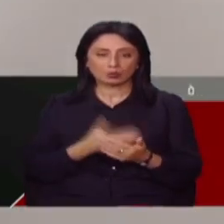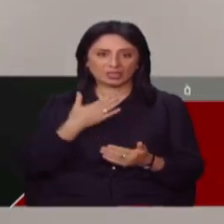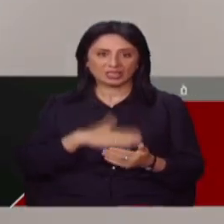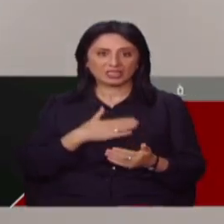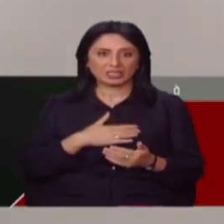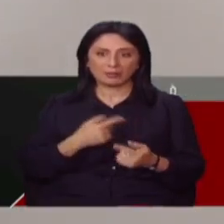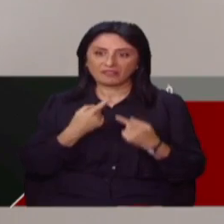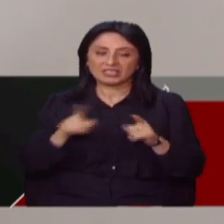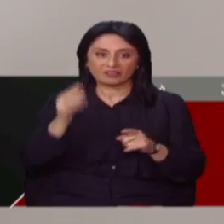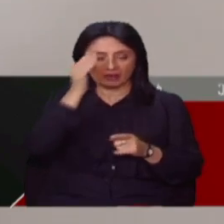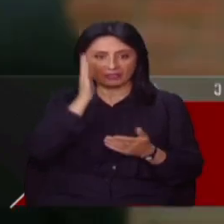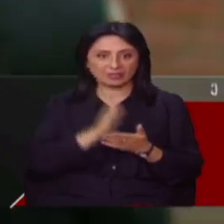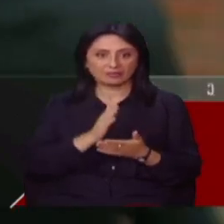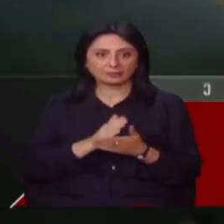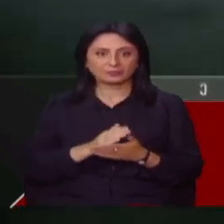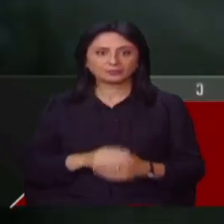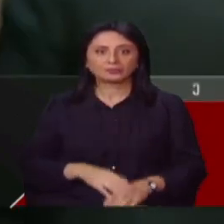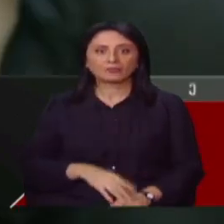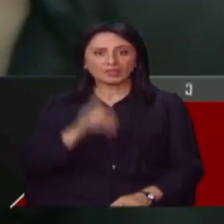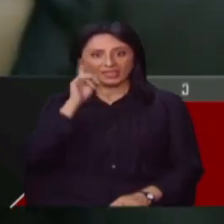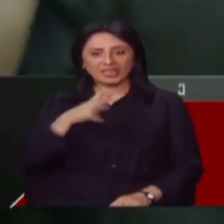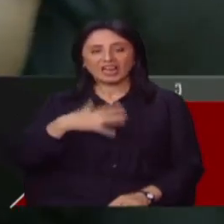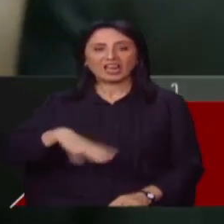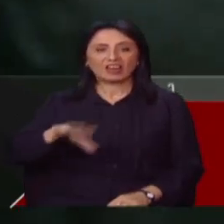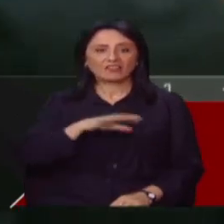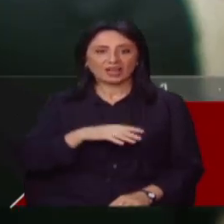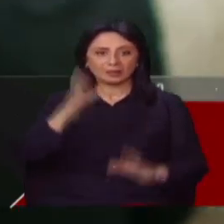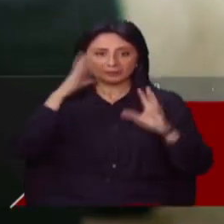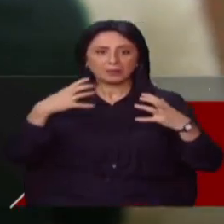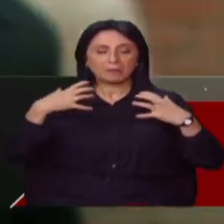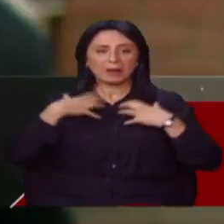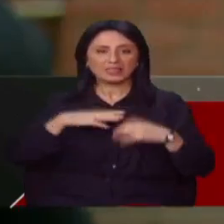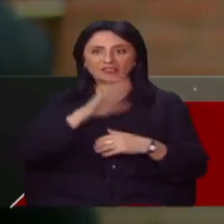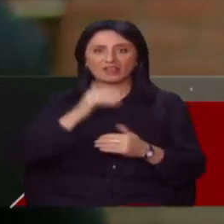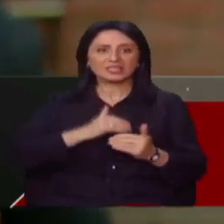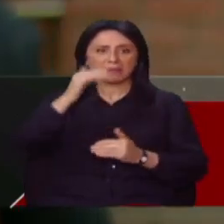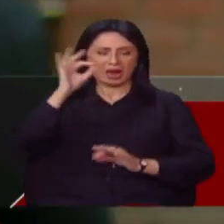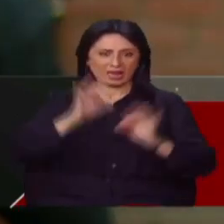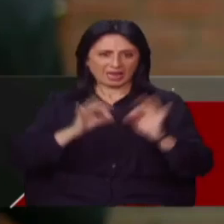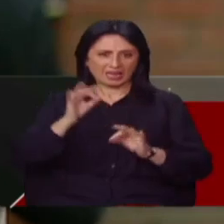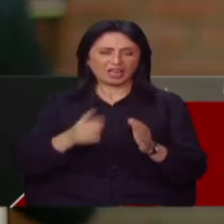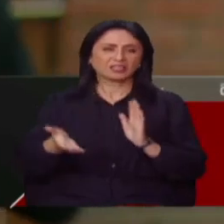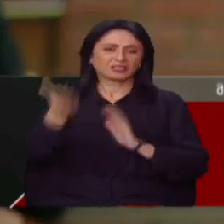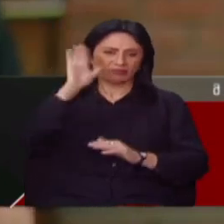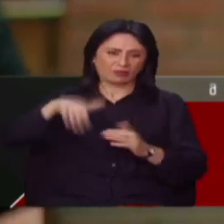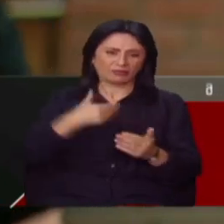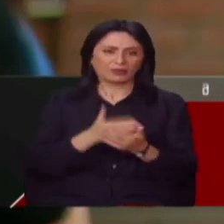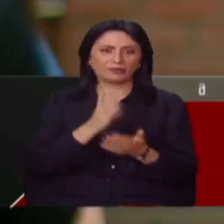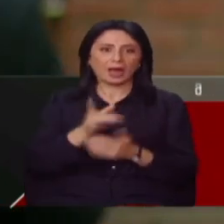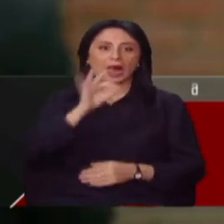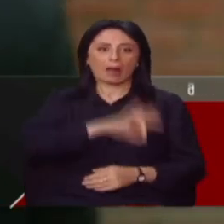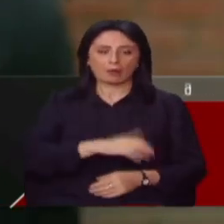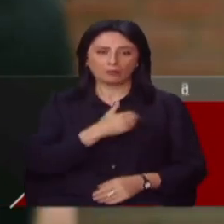საკმაოდ რადიკალური ვერსია აქვს. ციარო ამ ქვეყანაში პატრიარქს აქვს ყველაზე მაღალი რეიტინგი მოდიდგანვე და სულ და ამის გამოყენება